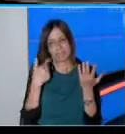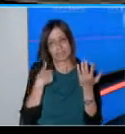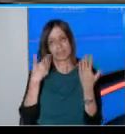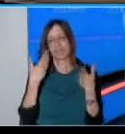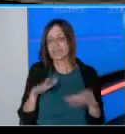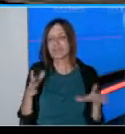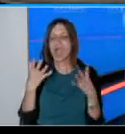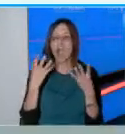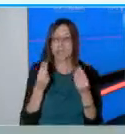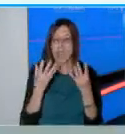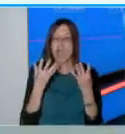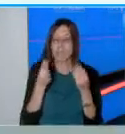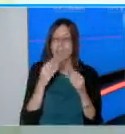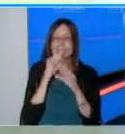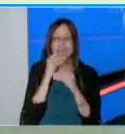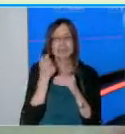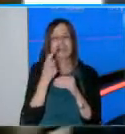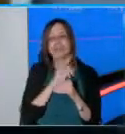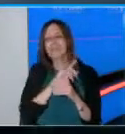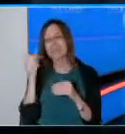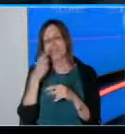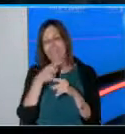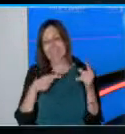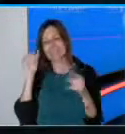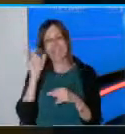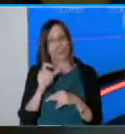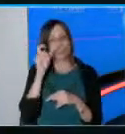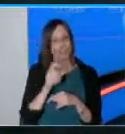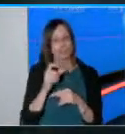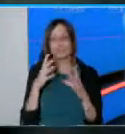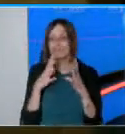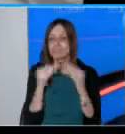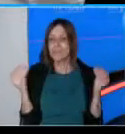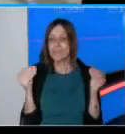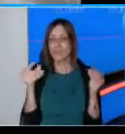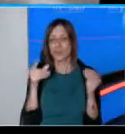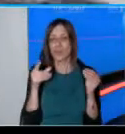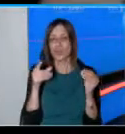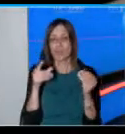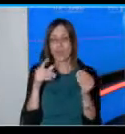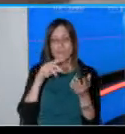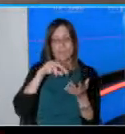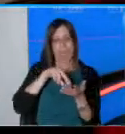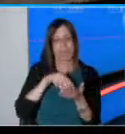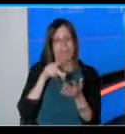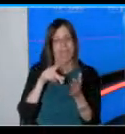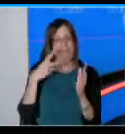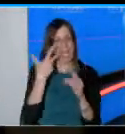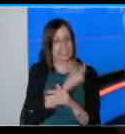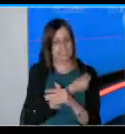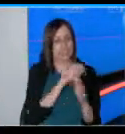לנו המון כאלה, אנחנו מדברים כמעט על 1.5 מיליון אנשים שאיבדו היום את הסטטוס החיסוני שלהם ואת התו